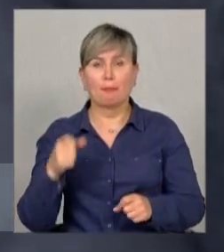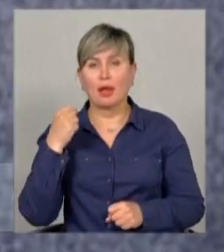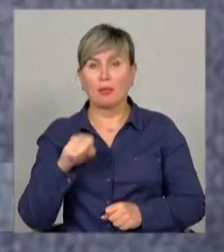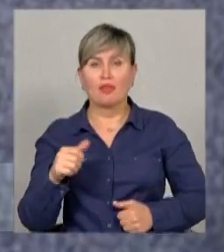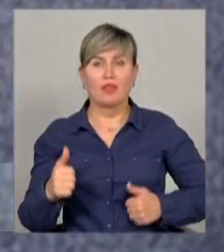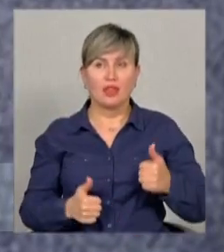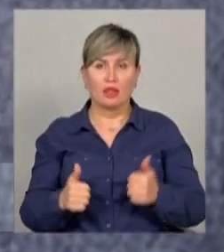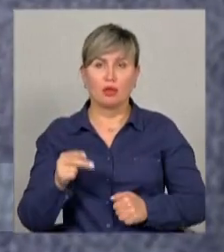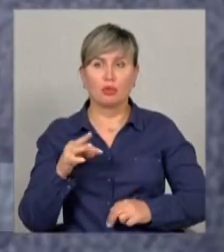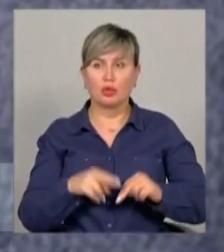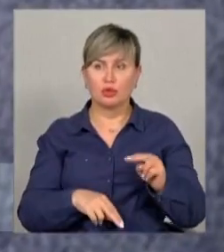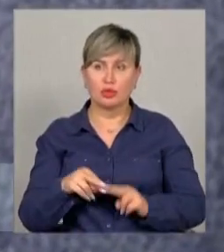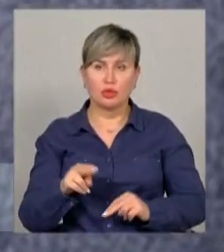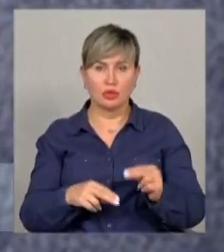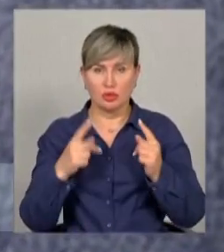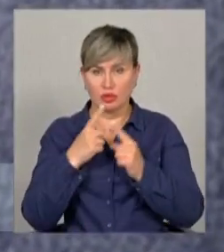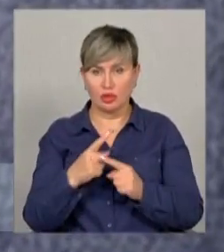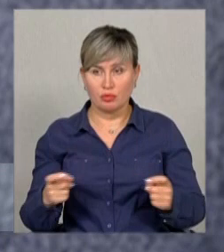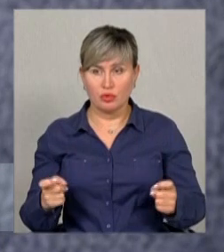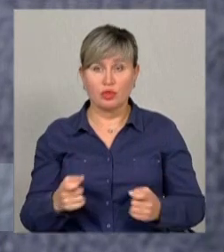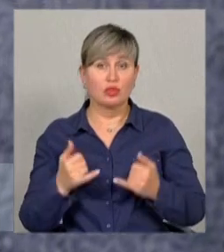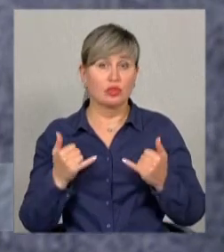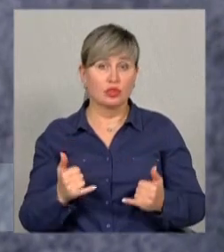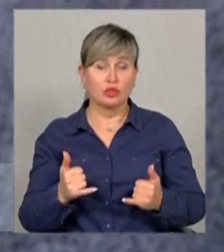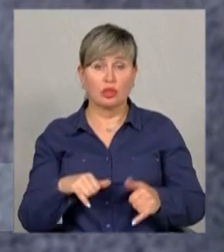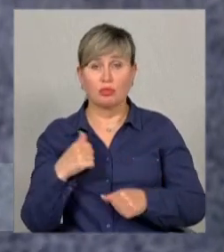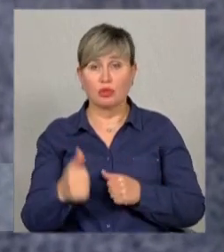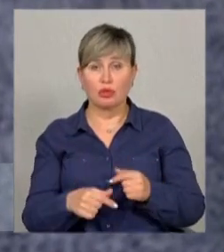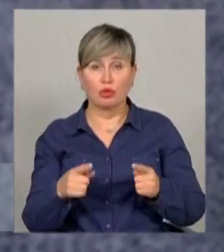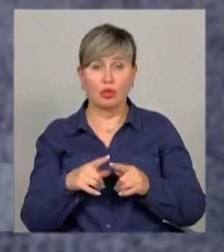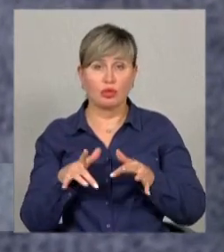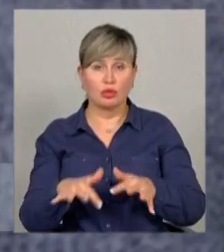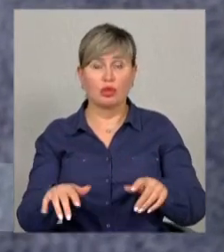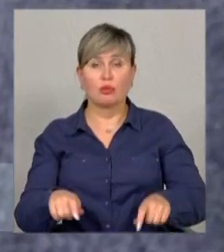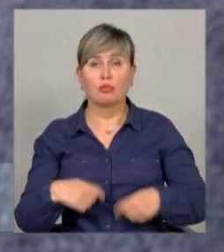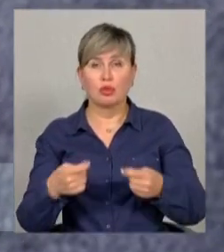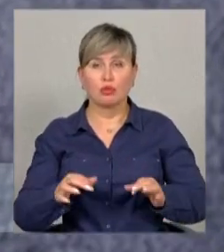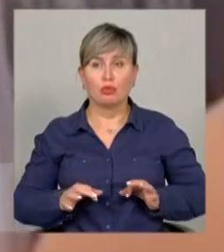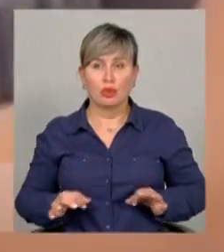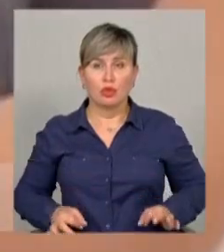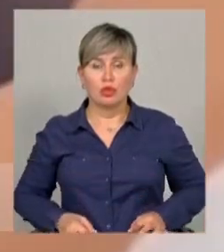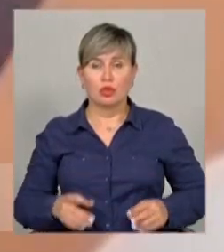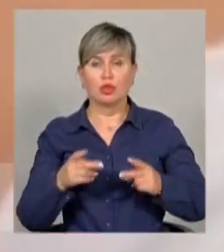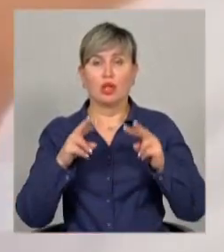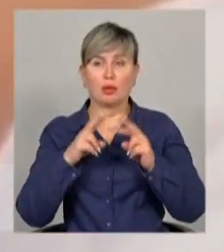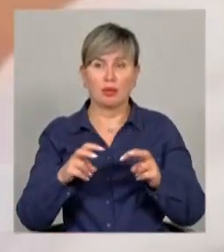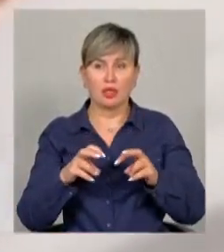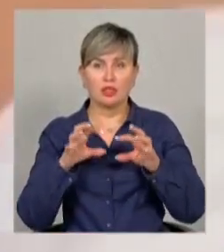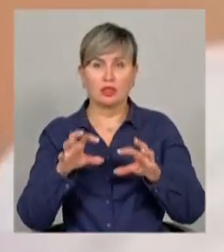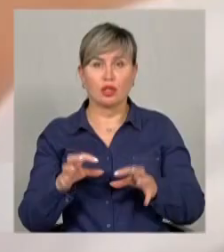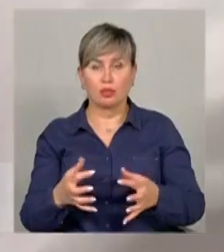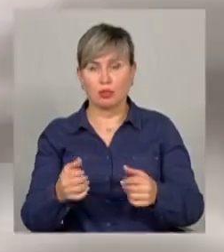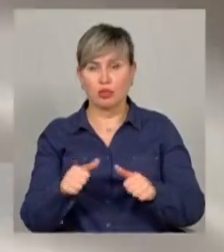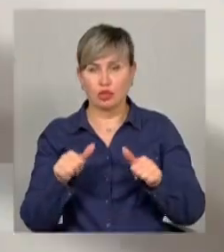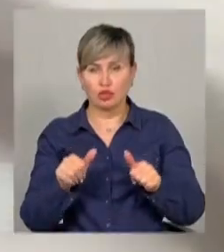тендере по строительству, сообщили в ведомстве. Сейчас материалы уголовного дела переданы в прокуратуру для проверки закона. Принятых